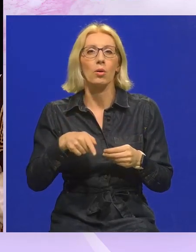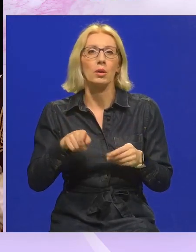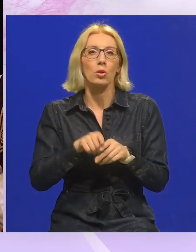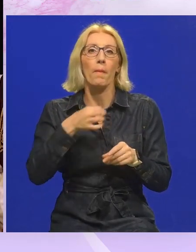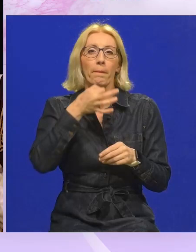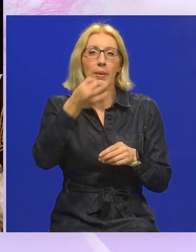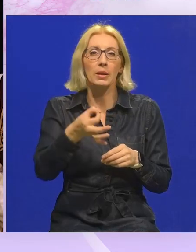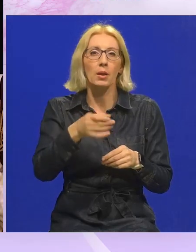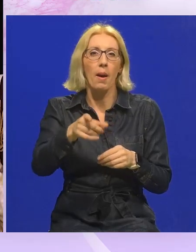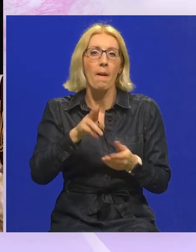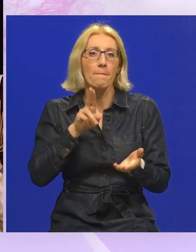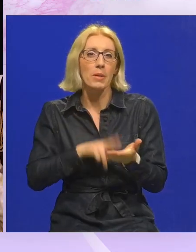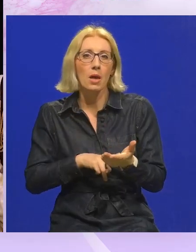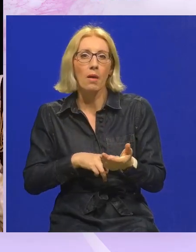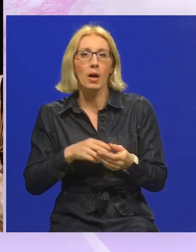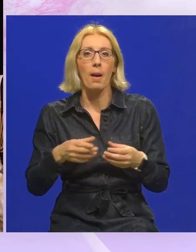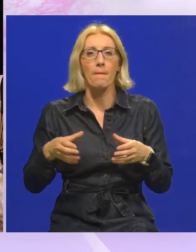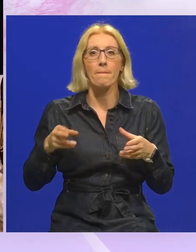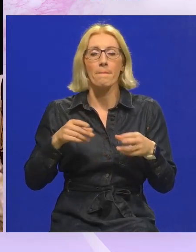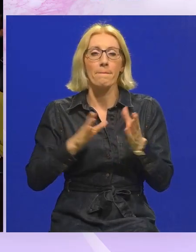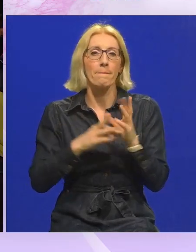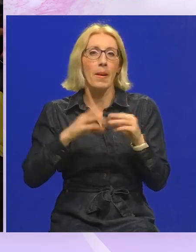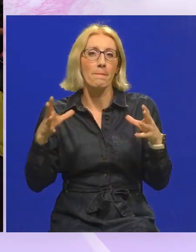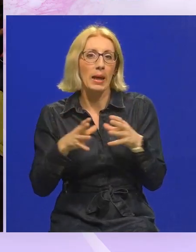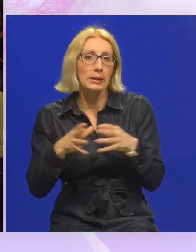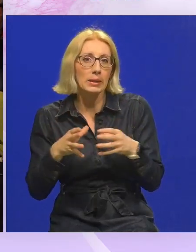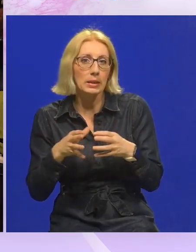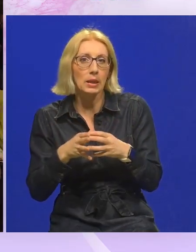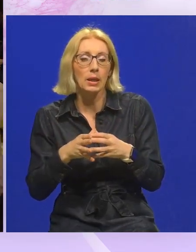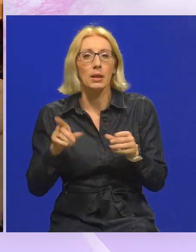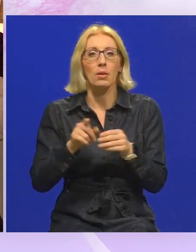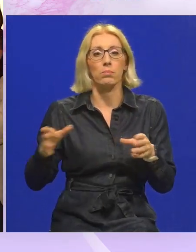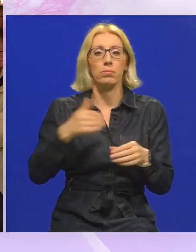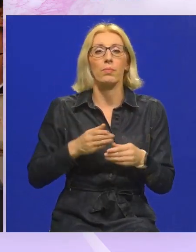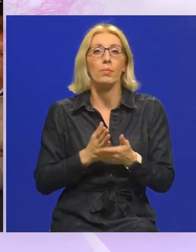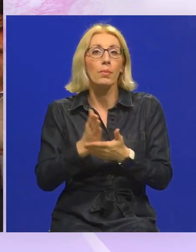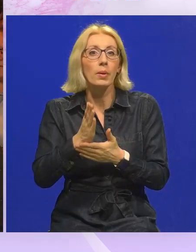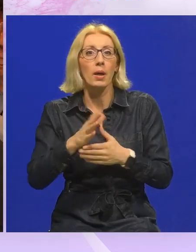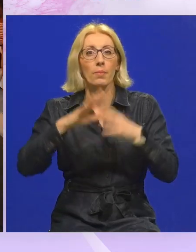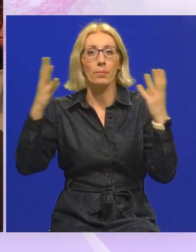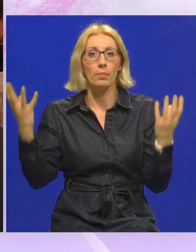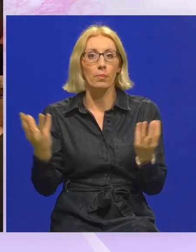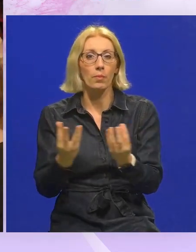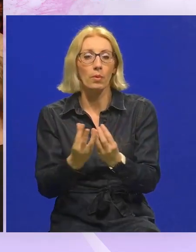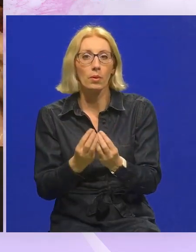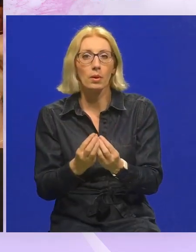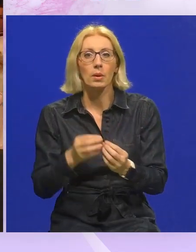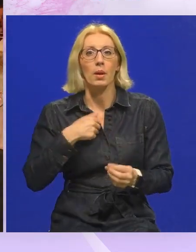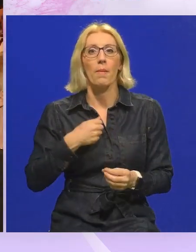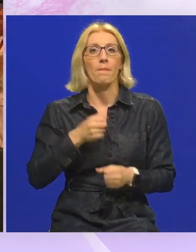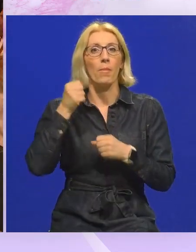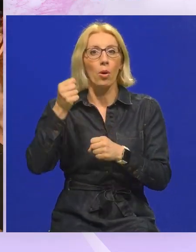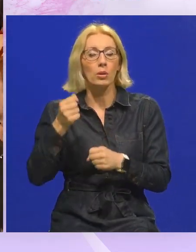po pitanju prava manjina i promicanja multikulturalnosti. Ponosni smo na